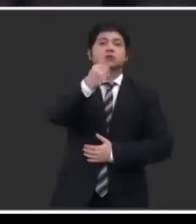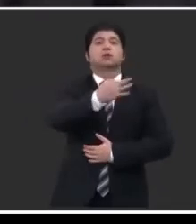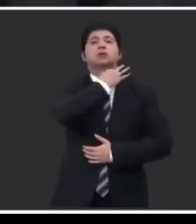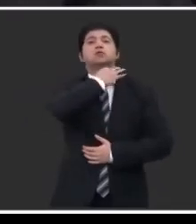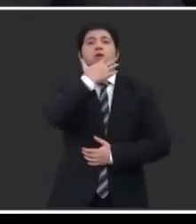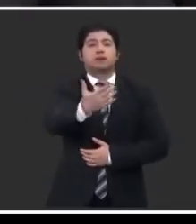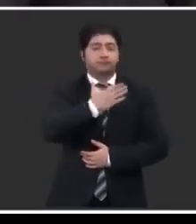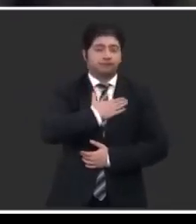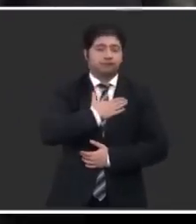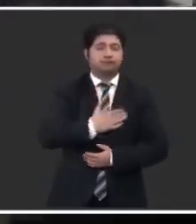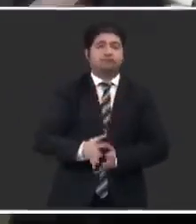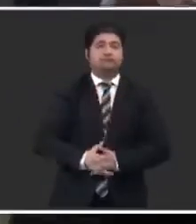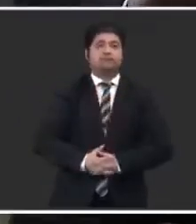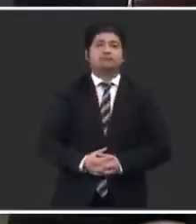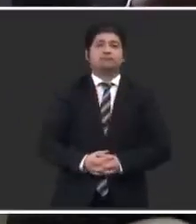ediyorum